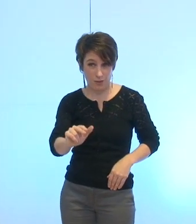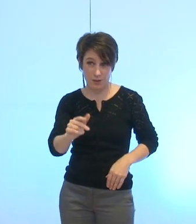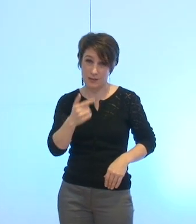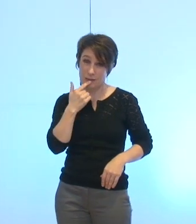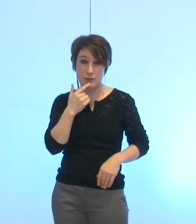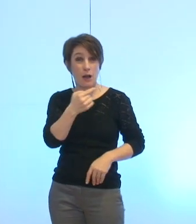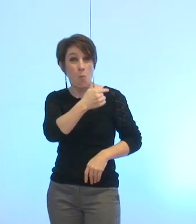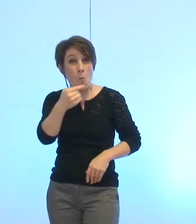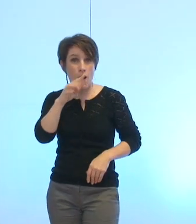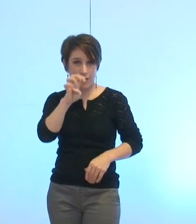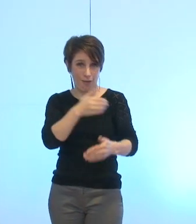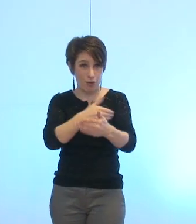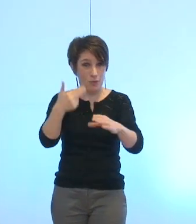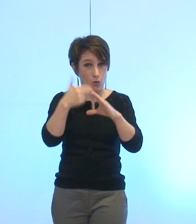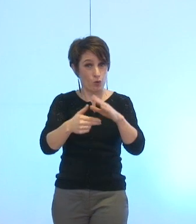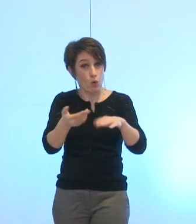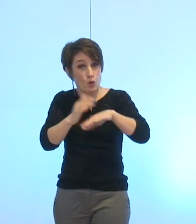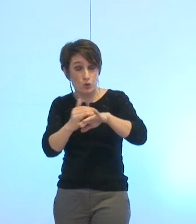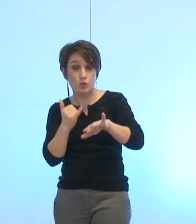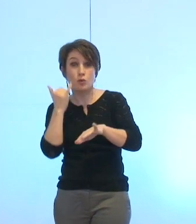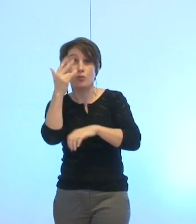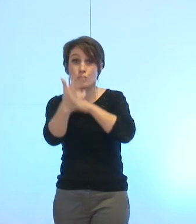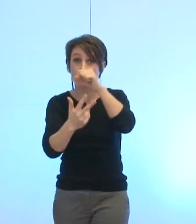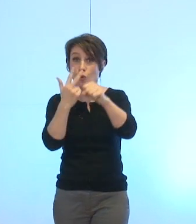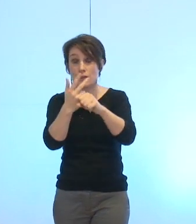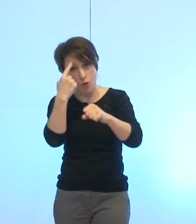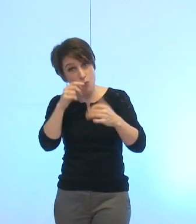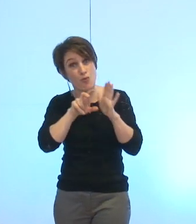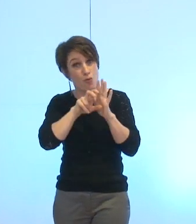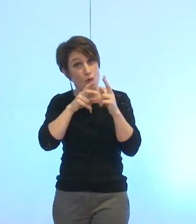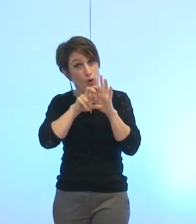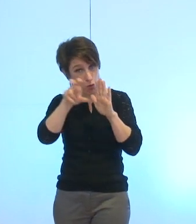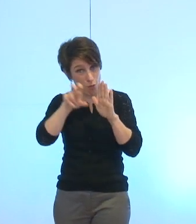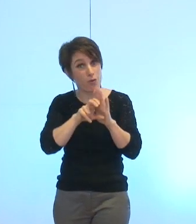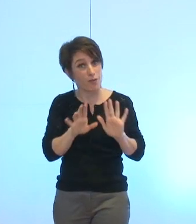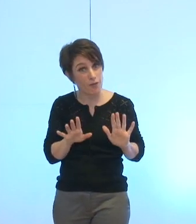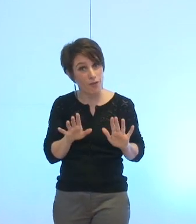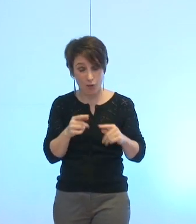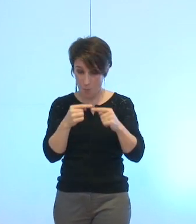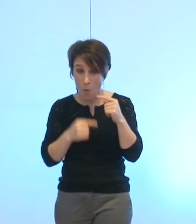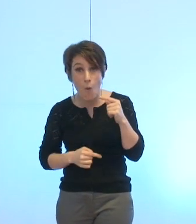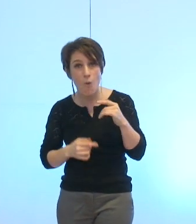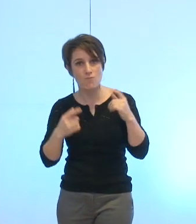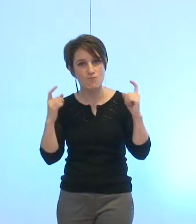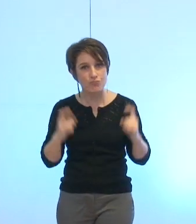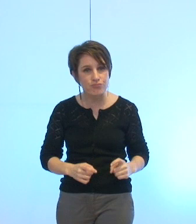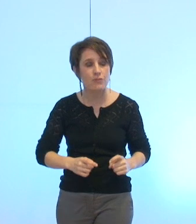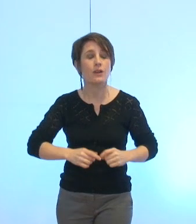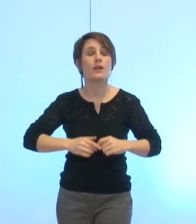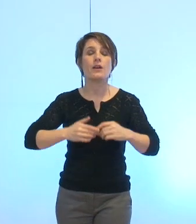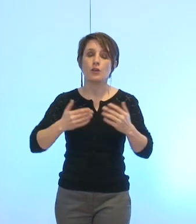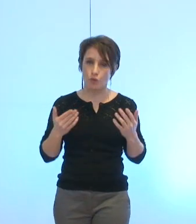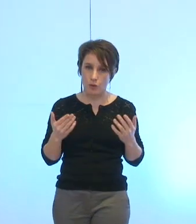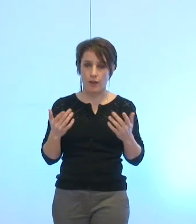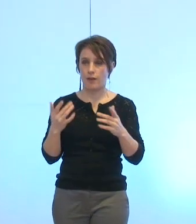trois prochaines années pour la commune de Grenoble au-delà des conclusions de l'audit l'exercice permet d'identifier les